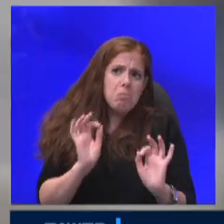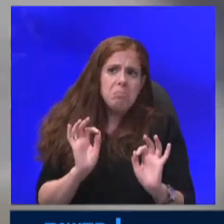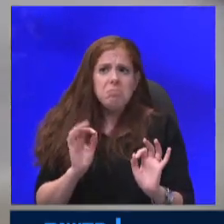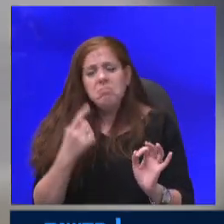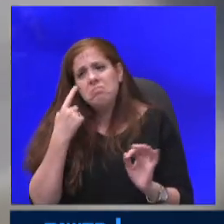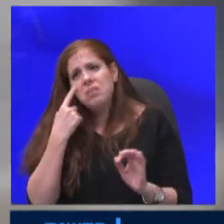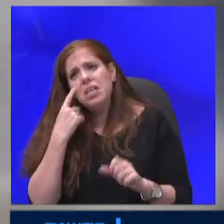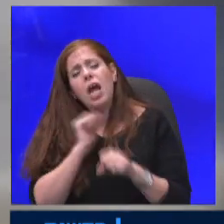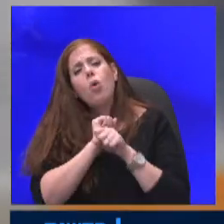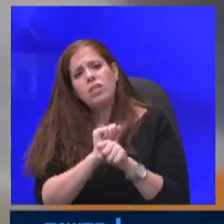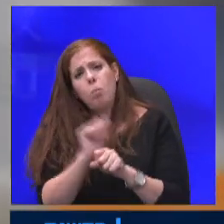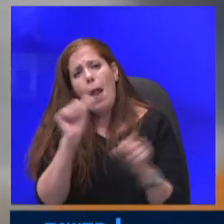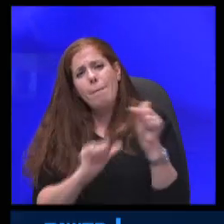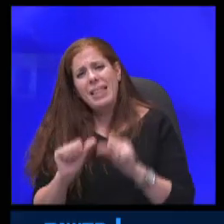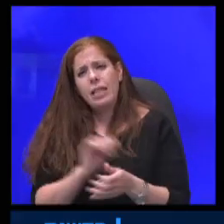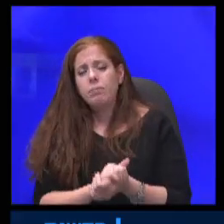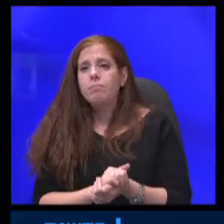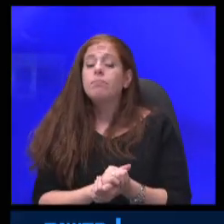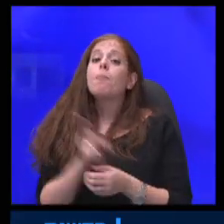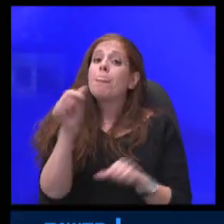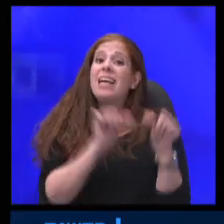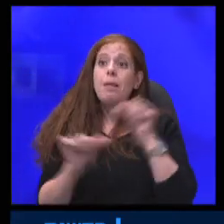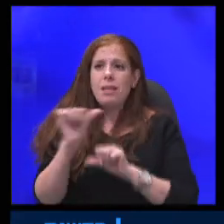guess. אז המדענים התגייסו.